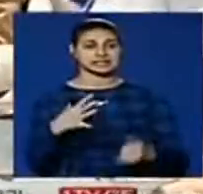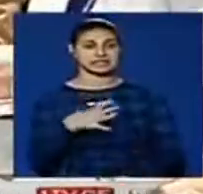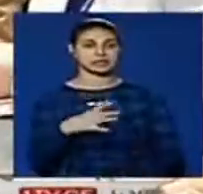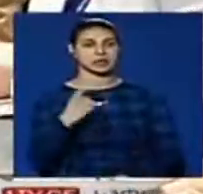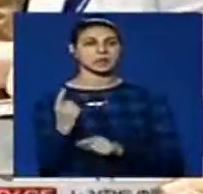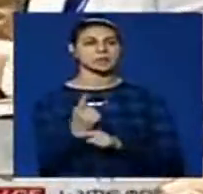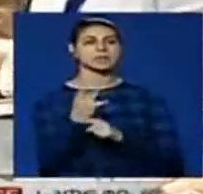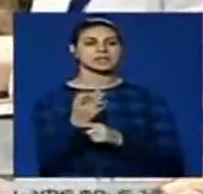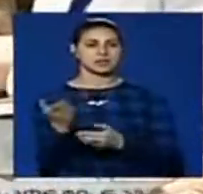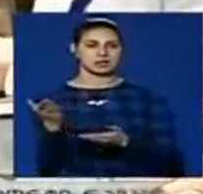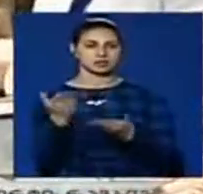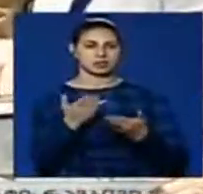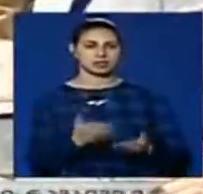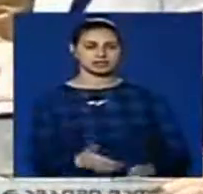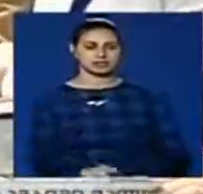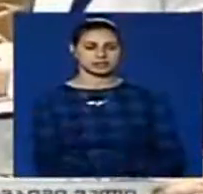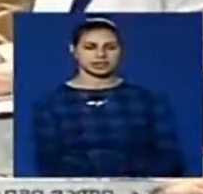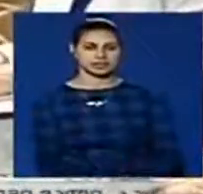უმასპინძლა.